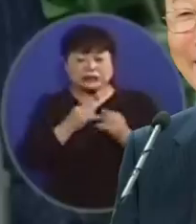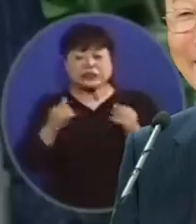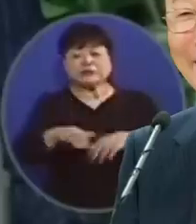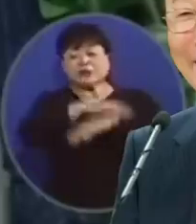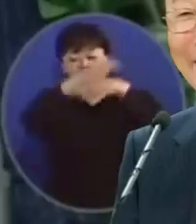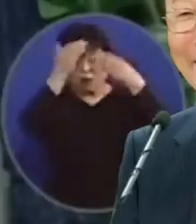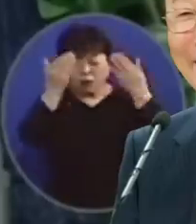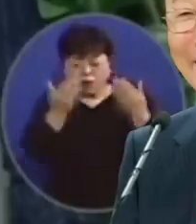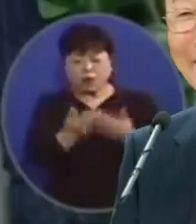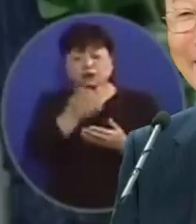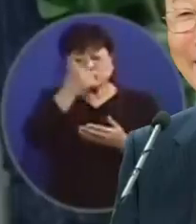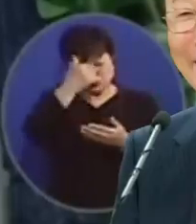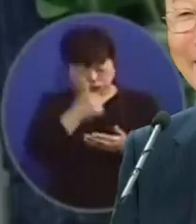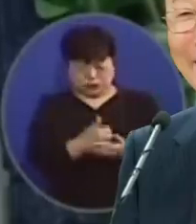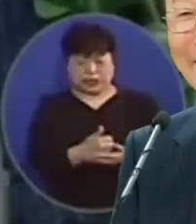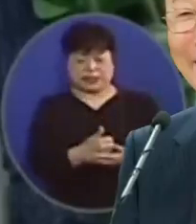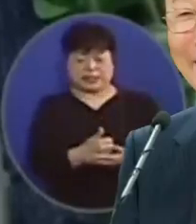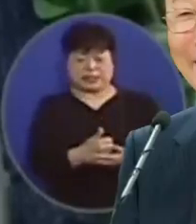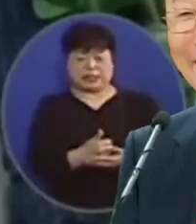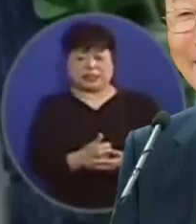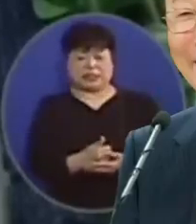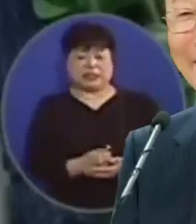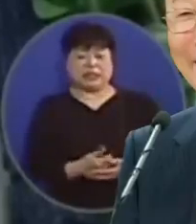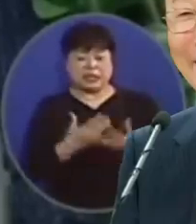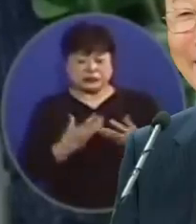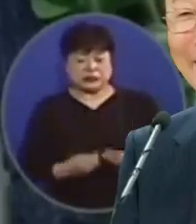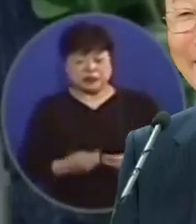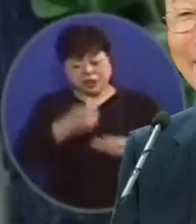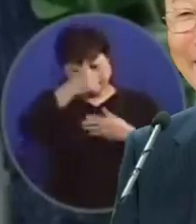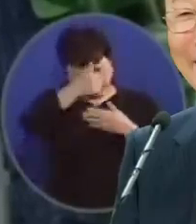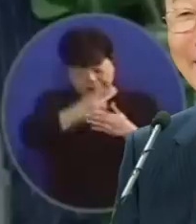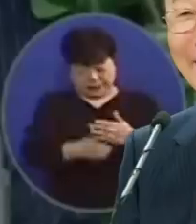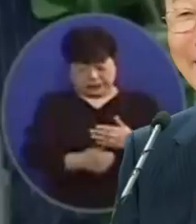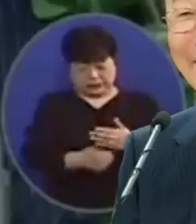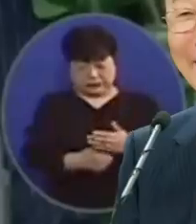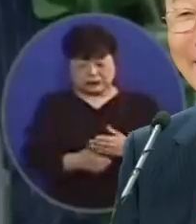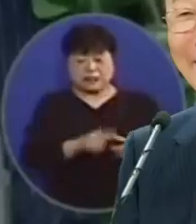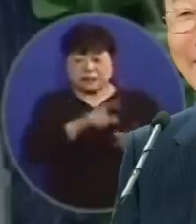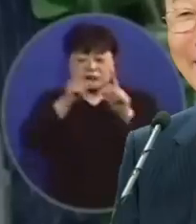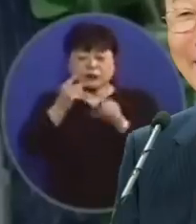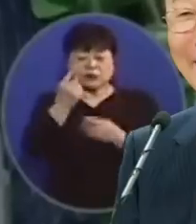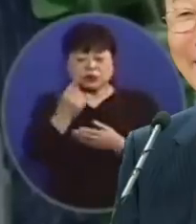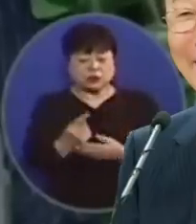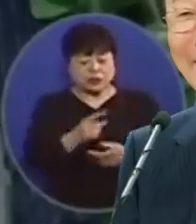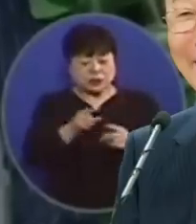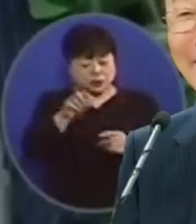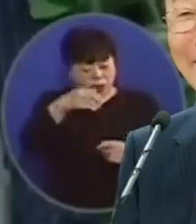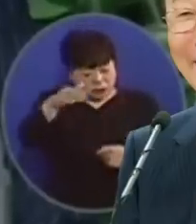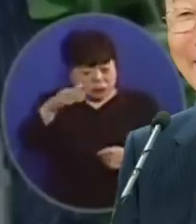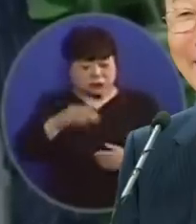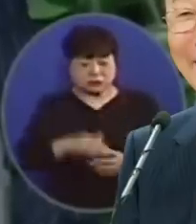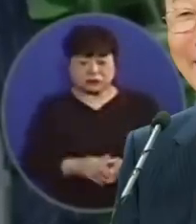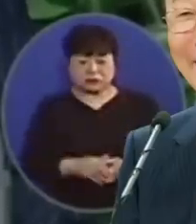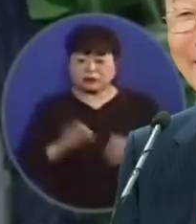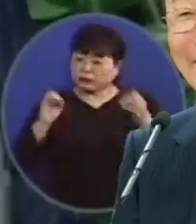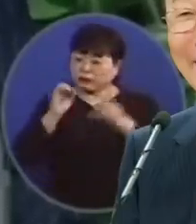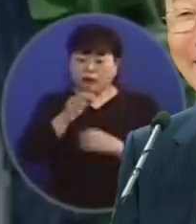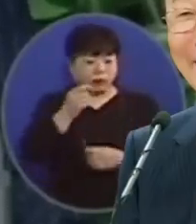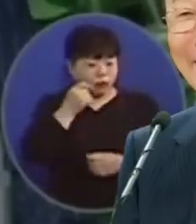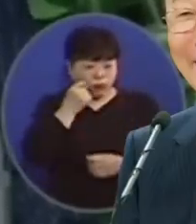모두 다 죄의 절망에 빠졌고 삶이 어디서 와서 왜 삶이 어디로 가는지 대답이